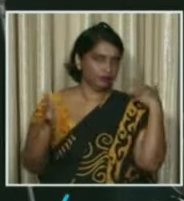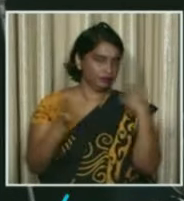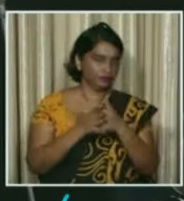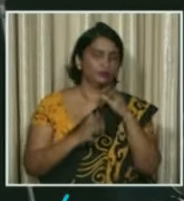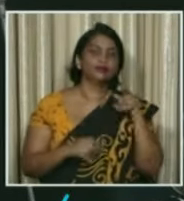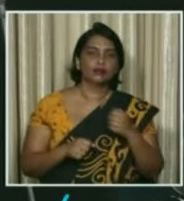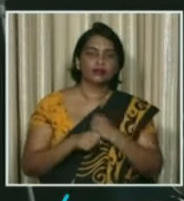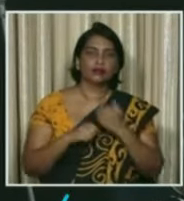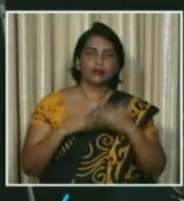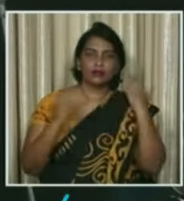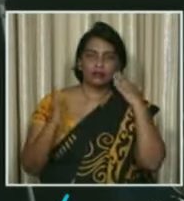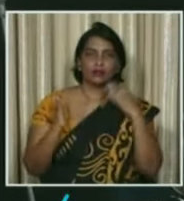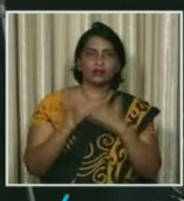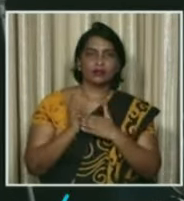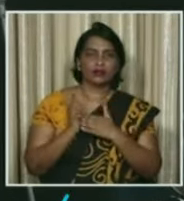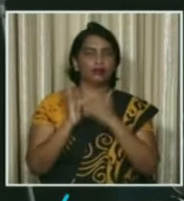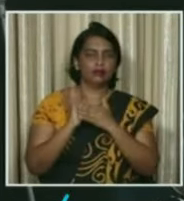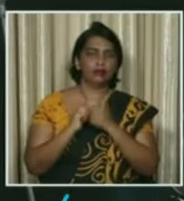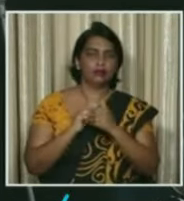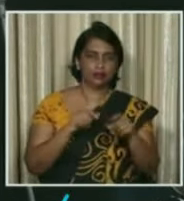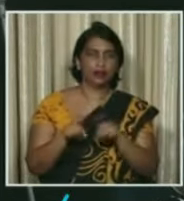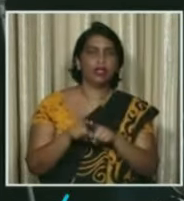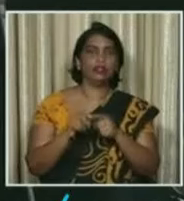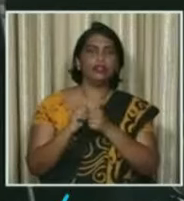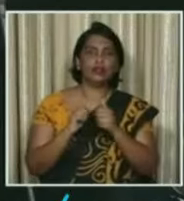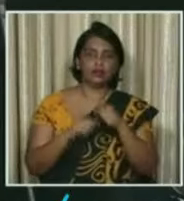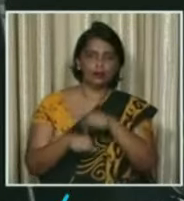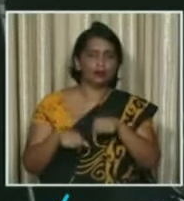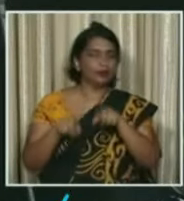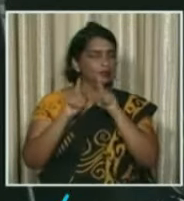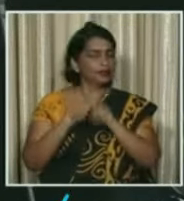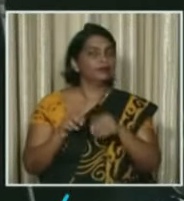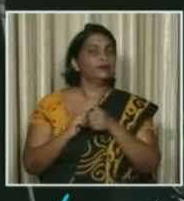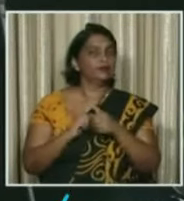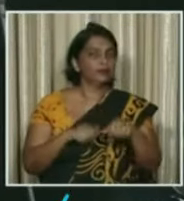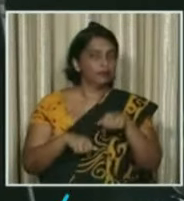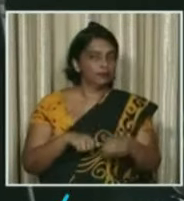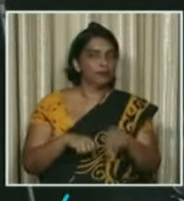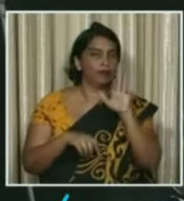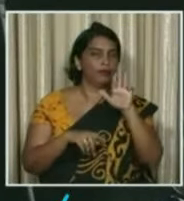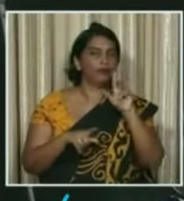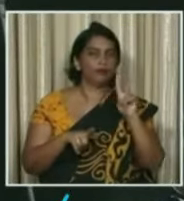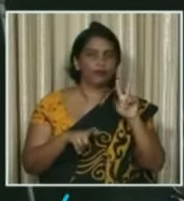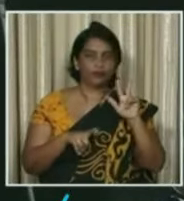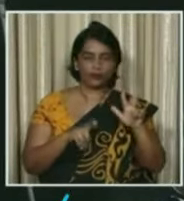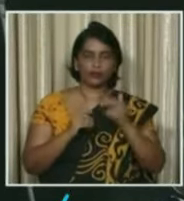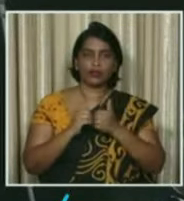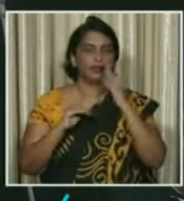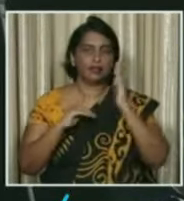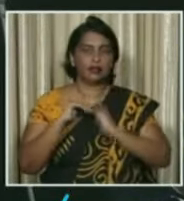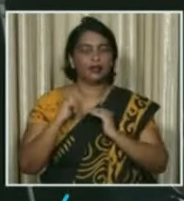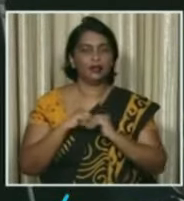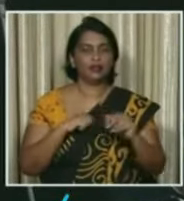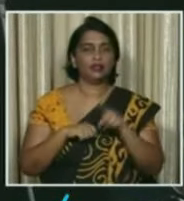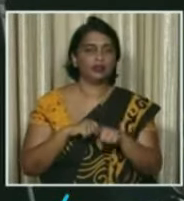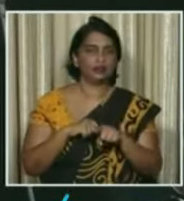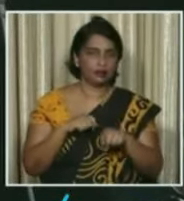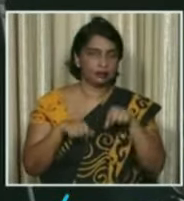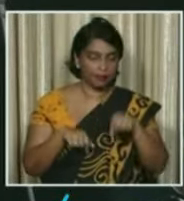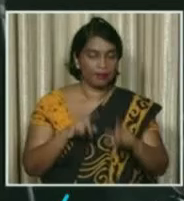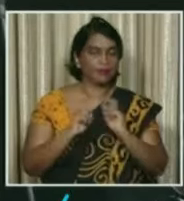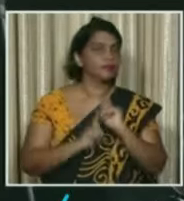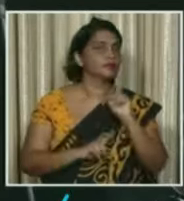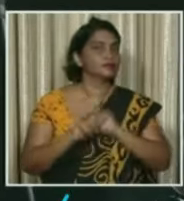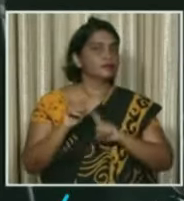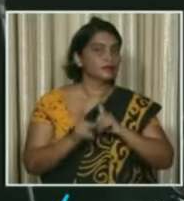තියෙනවා. ගැසට් එක ප්‍රසිද්ධින ක්‍රියාත්මකයි. මේ යටතේ බලපත්‍ර 98ක් මේ වෙනකොට නිකුත් කර තිබෙන බව සුරාබදු කොමසාරිස් කියලා තියෙනවා. මේක අද